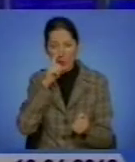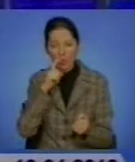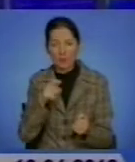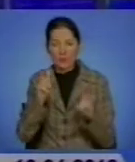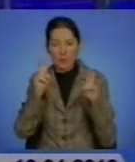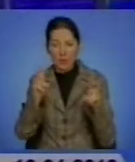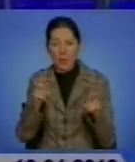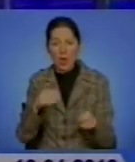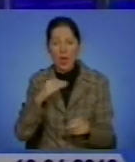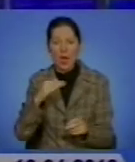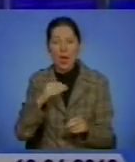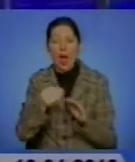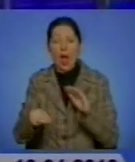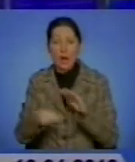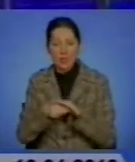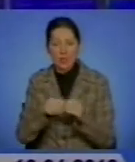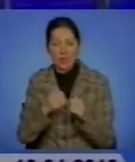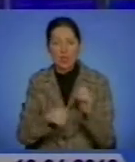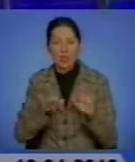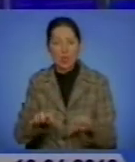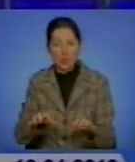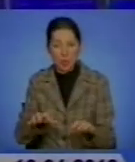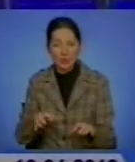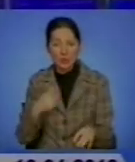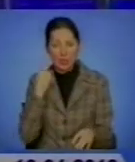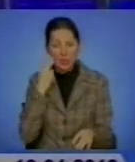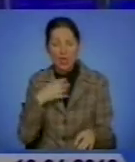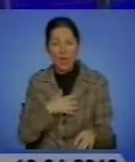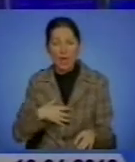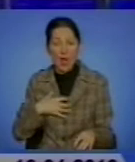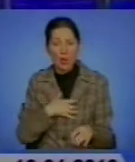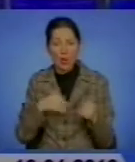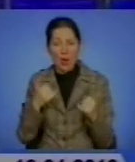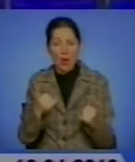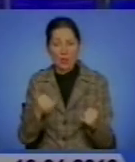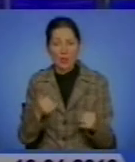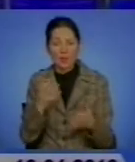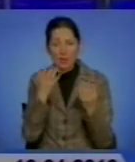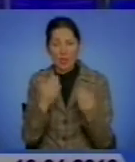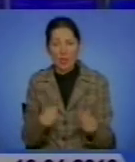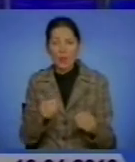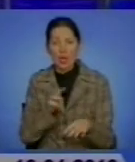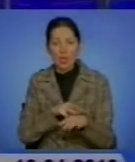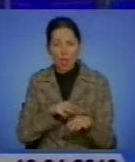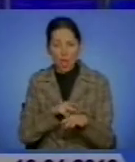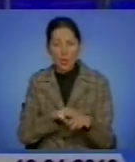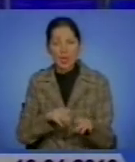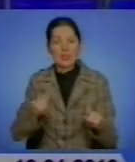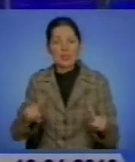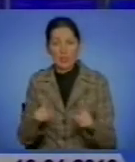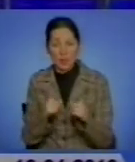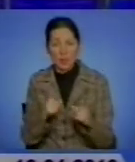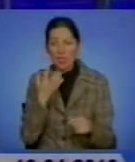Тема хабарництва серед посадовців завжди актуальна. Днями співробітники управління боротьби з організованою злочинністю затримали